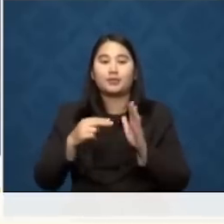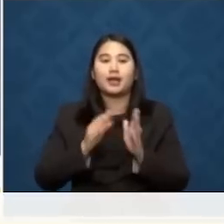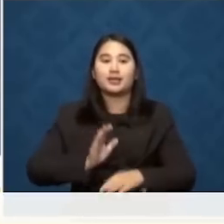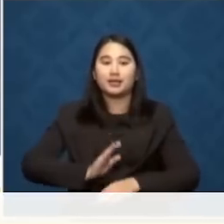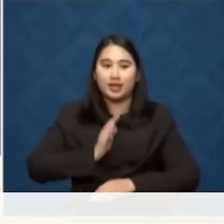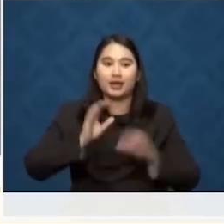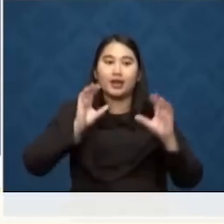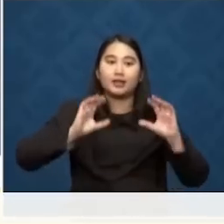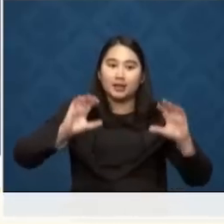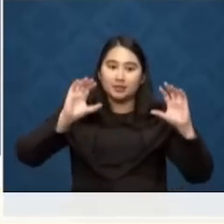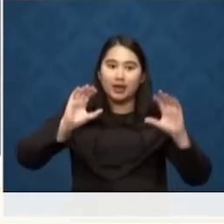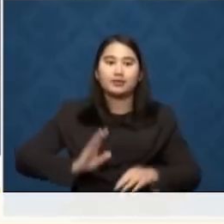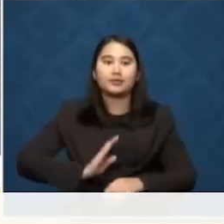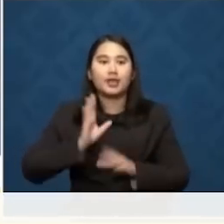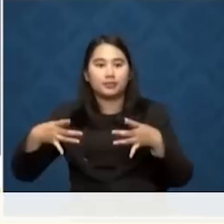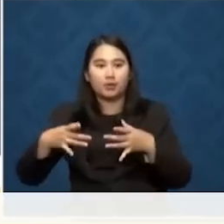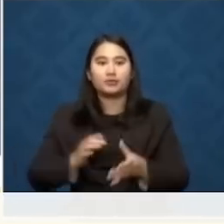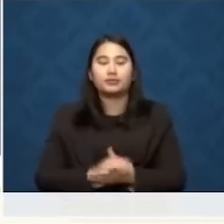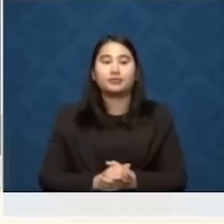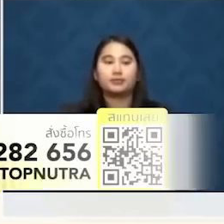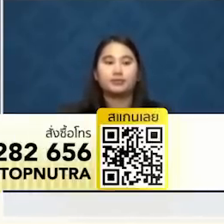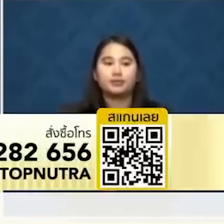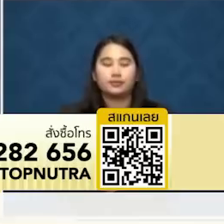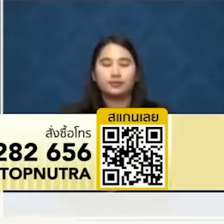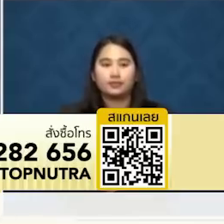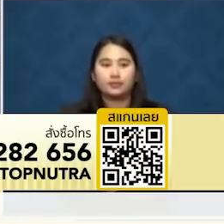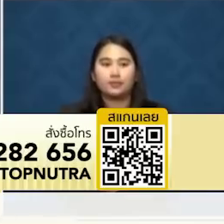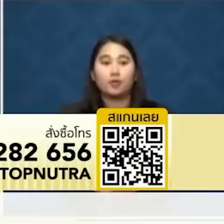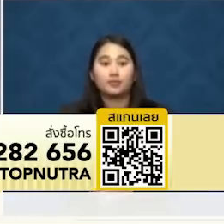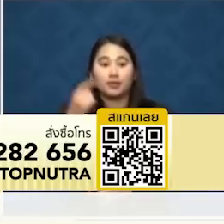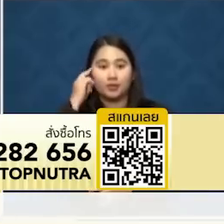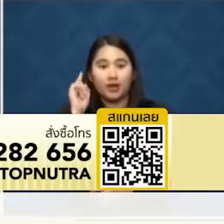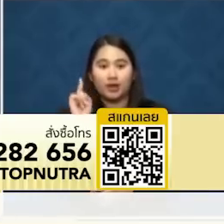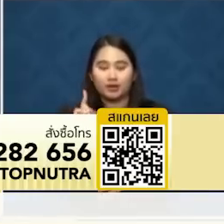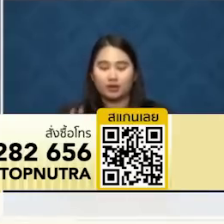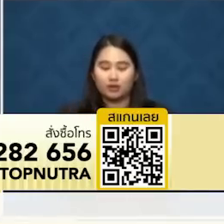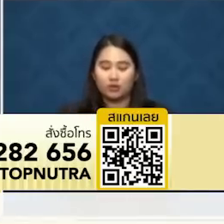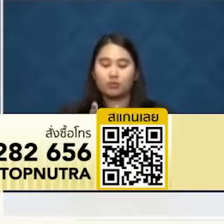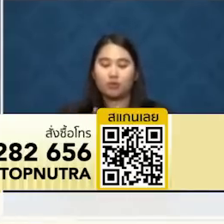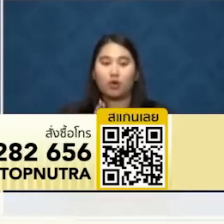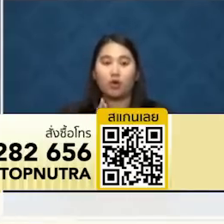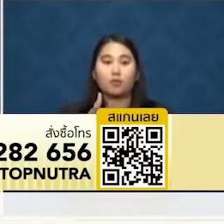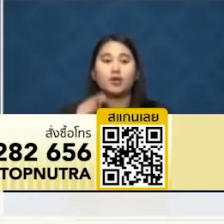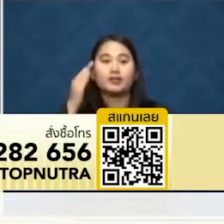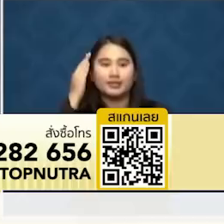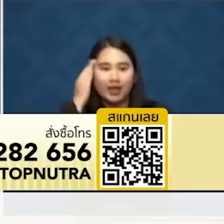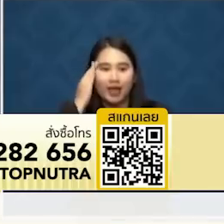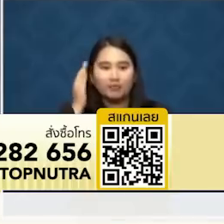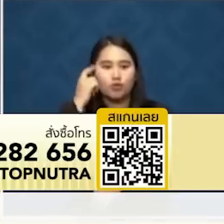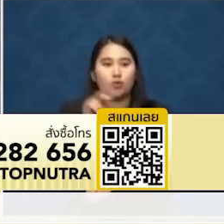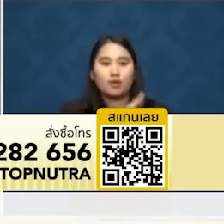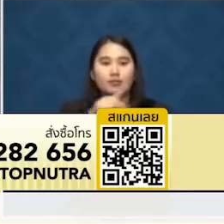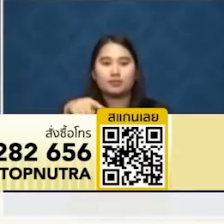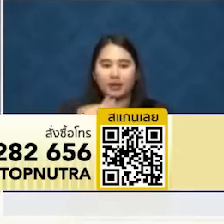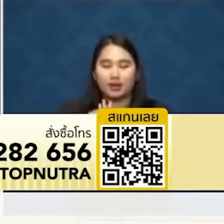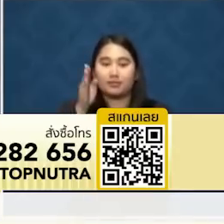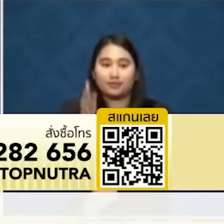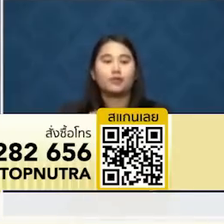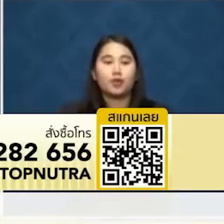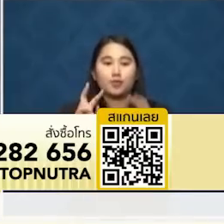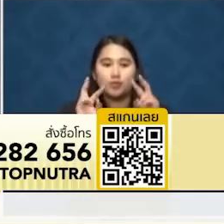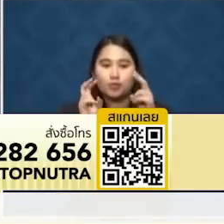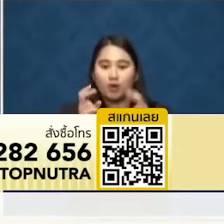รัฐบาลแล้วก็ฝ่ายค้านด้วยนะครับแล้วก็ผมคิดว่าทางคณะรัฐมนตรีก็ทราบดีเพราะหลายท่านก็เป็นส.ส.ก็ทราบดีว่าวันพฤหัสจะมีการตั้งกระ